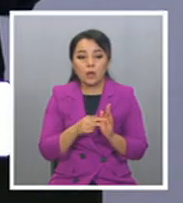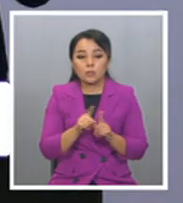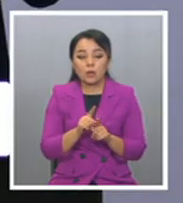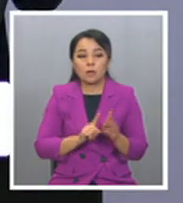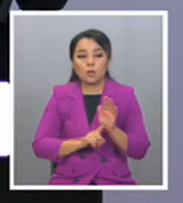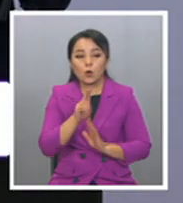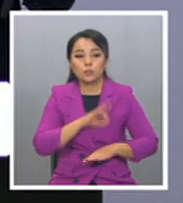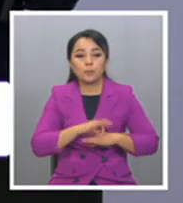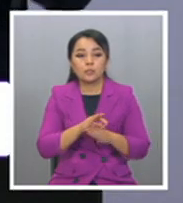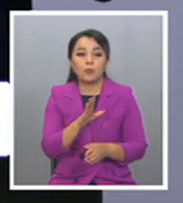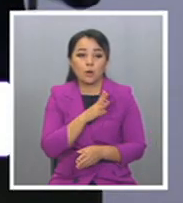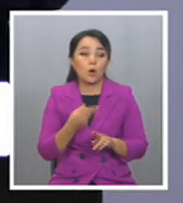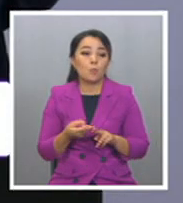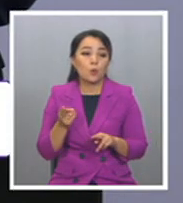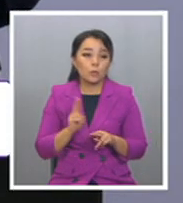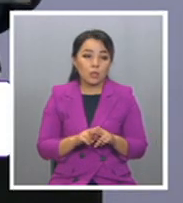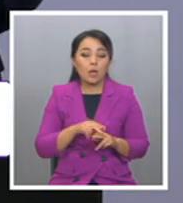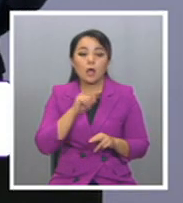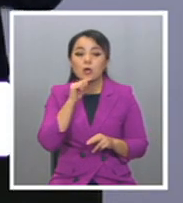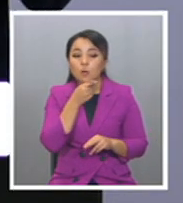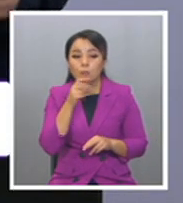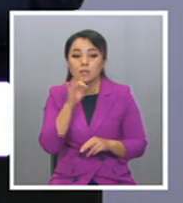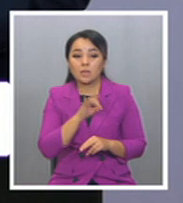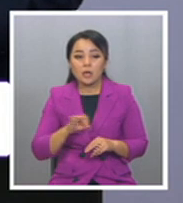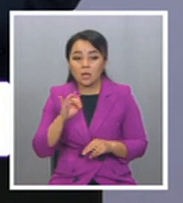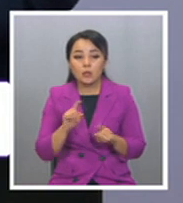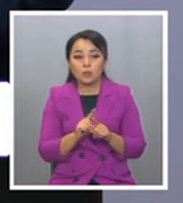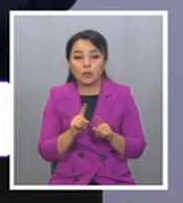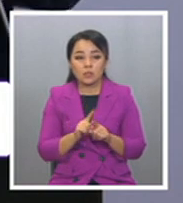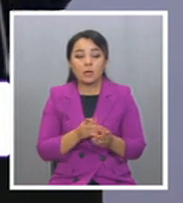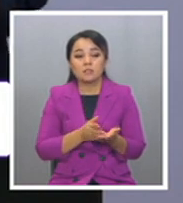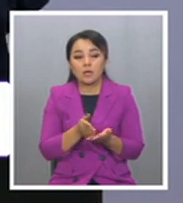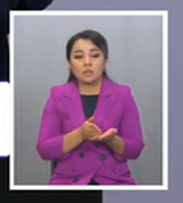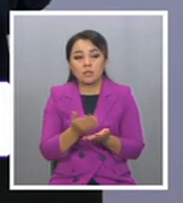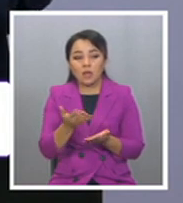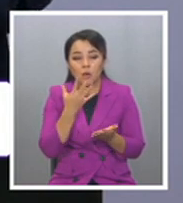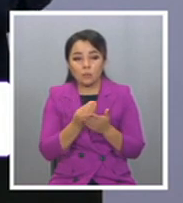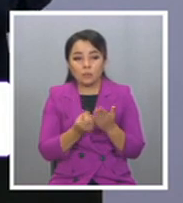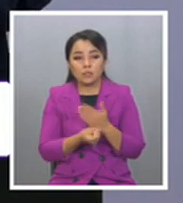бастады. Бұл экономика тарихында протекционизм саясатын туындатты.